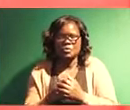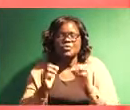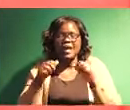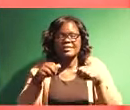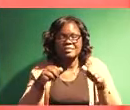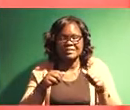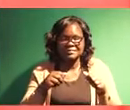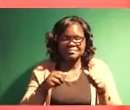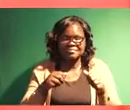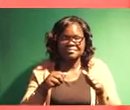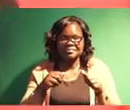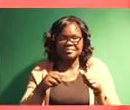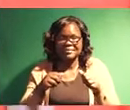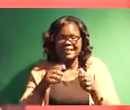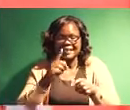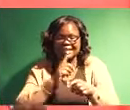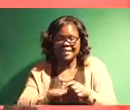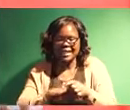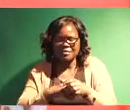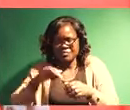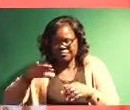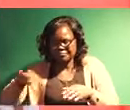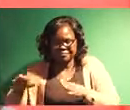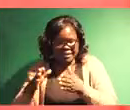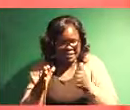agreement. Sasa ile tumetengua